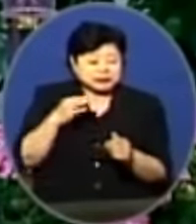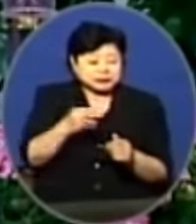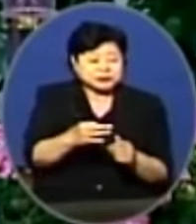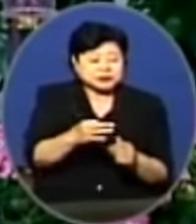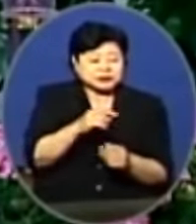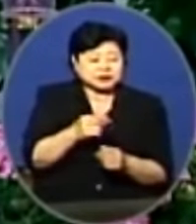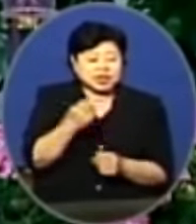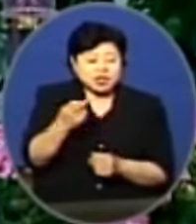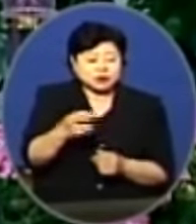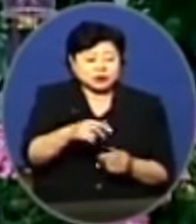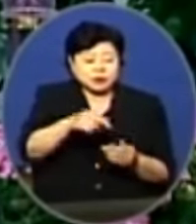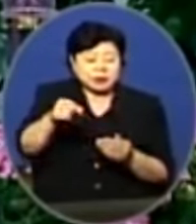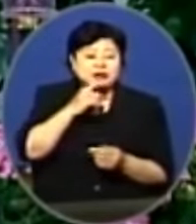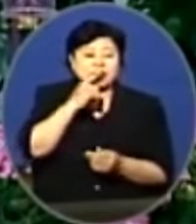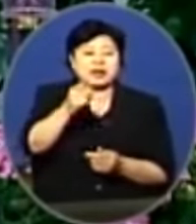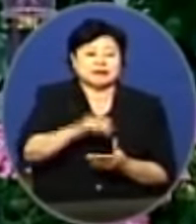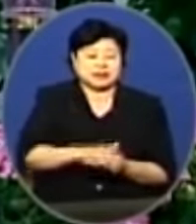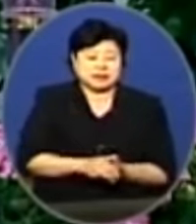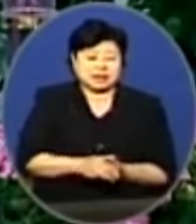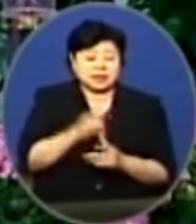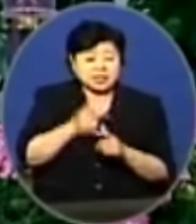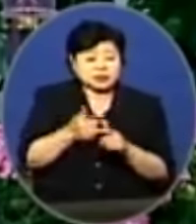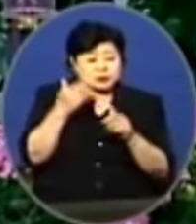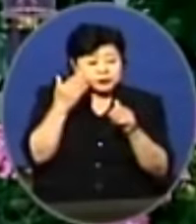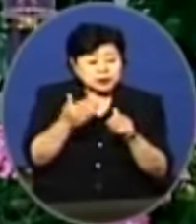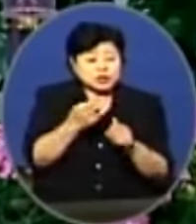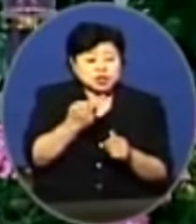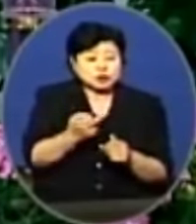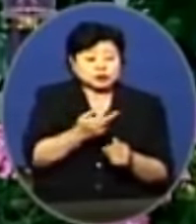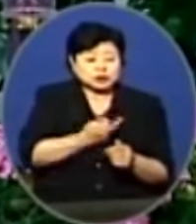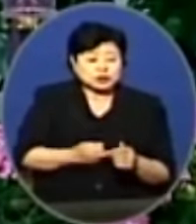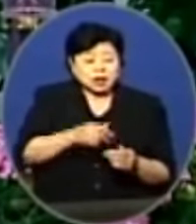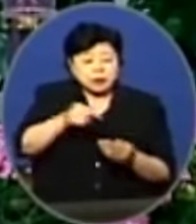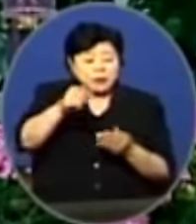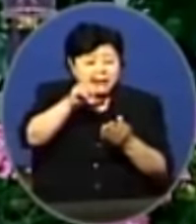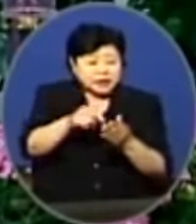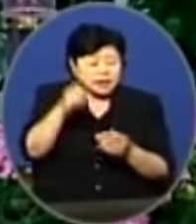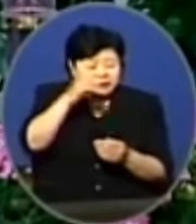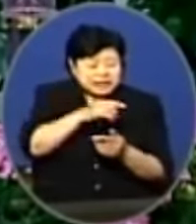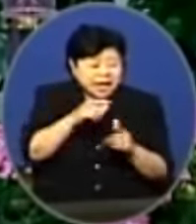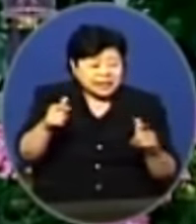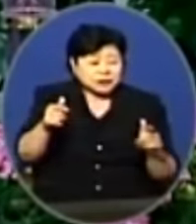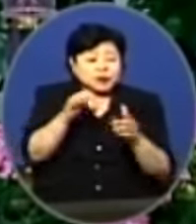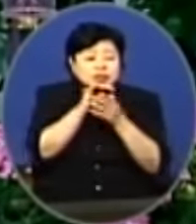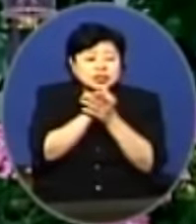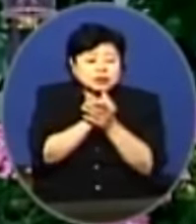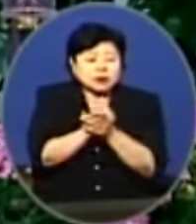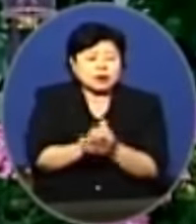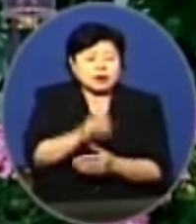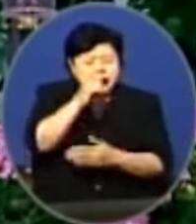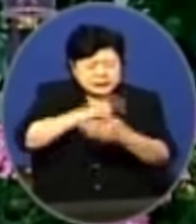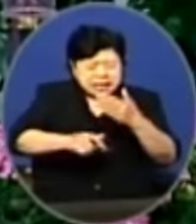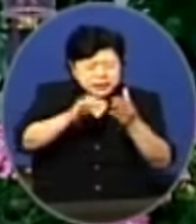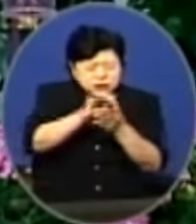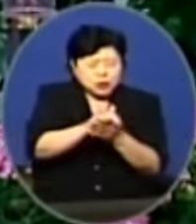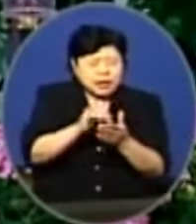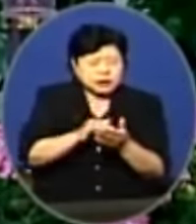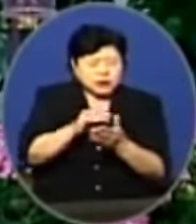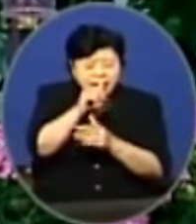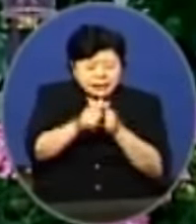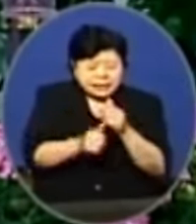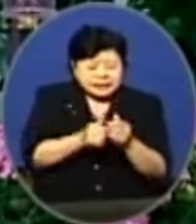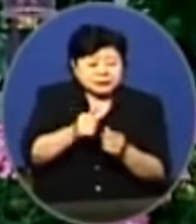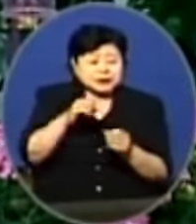중에 열두를 택했다고 했는데 예수님께서도 열두 제자를 택할 때 그냥 택한 것이 아니라 밤새도록 기도하고